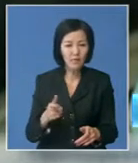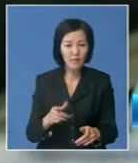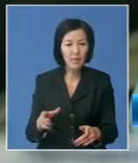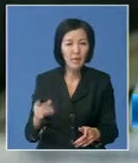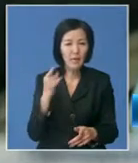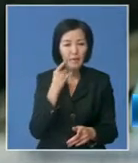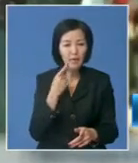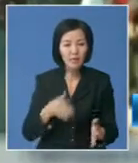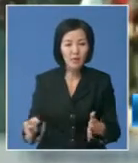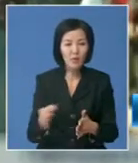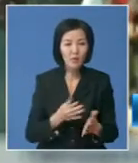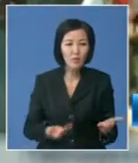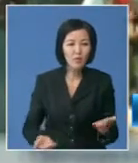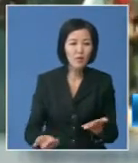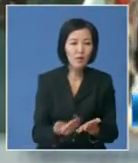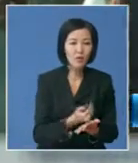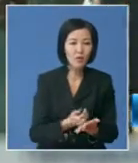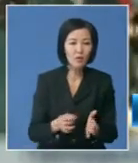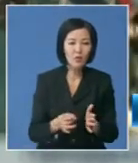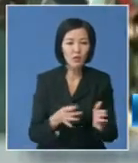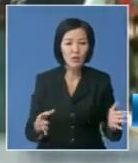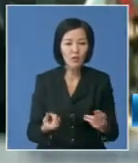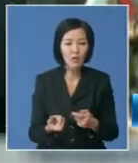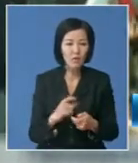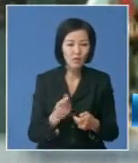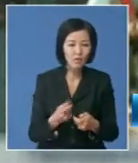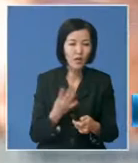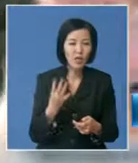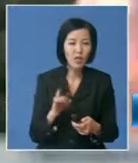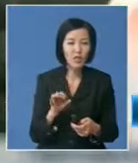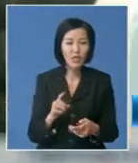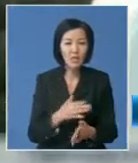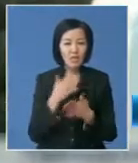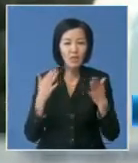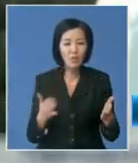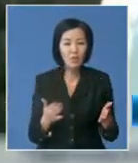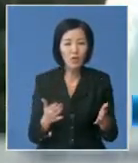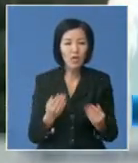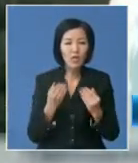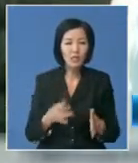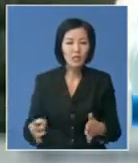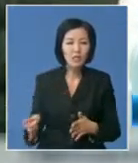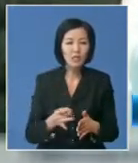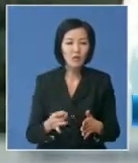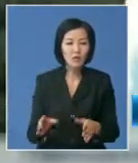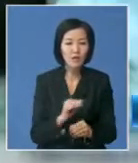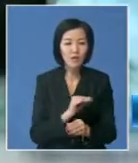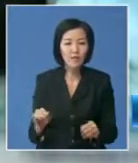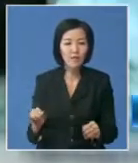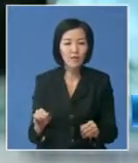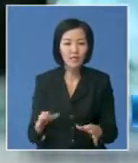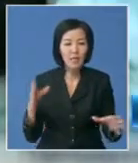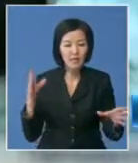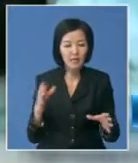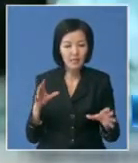в этом году собрали рекордный урожай картофеля в четыре раза больше обычного сейчас в регионе официально объявили о завершении